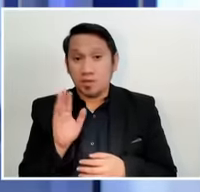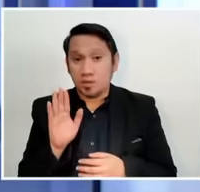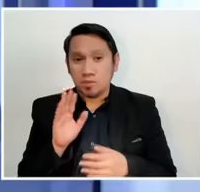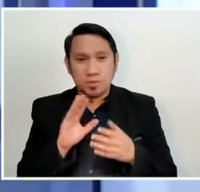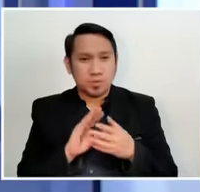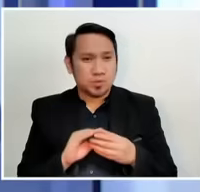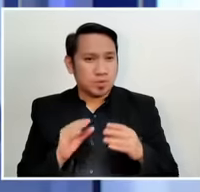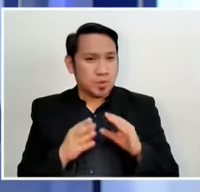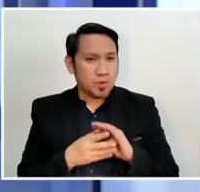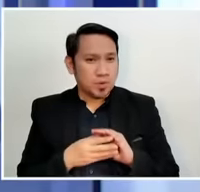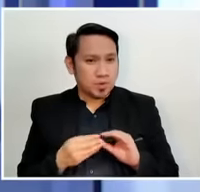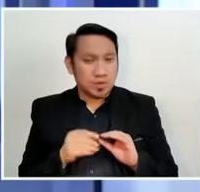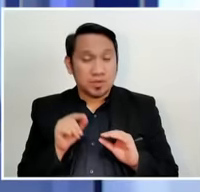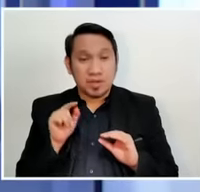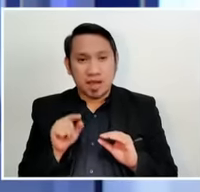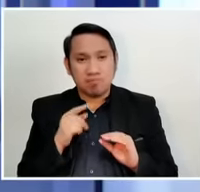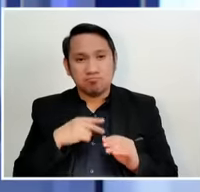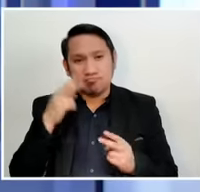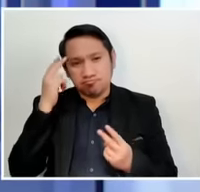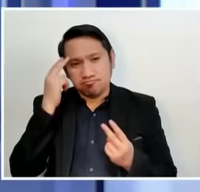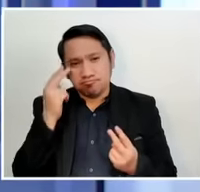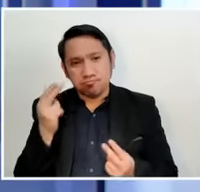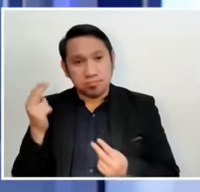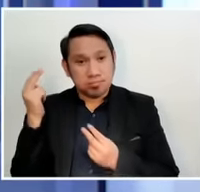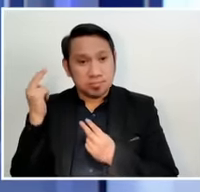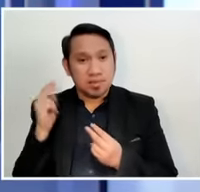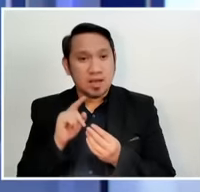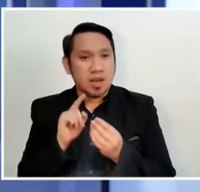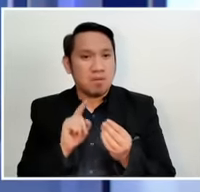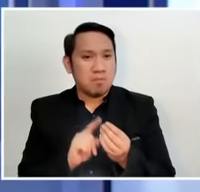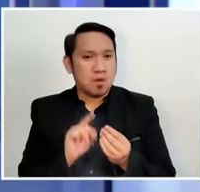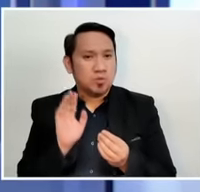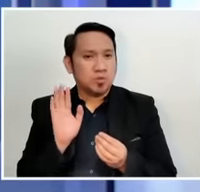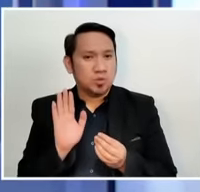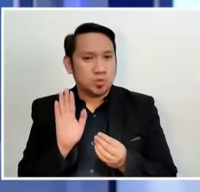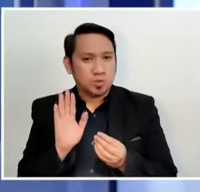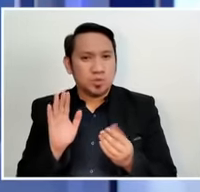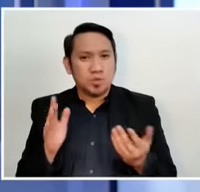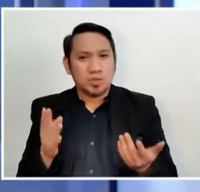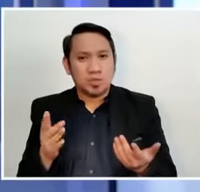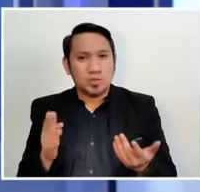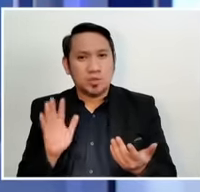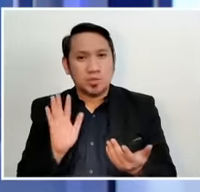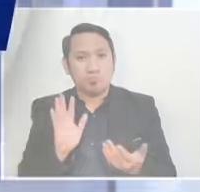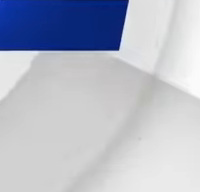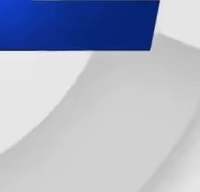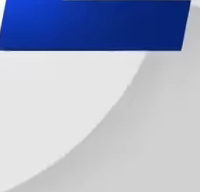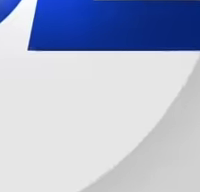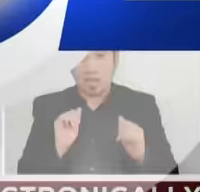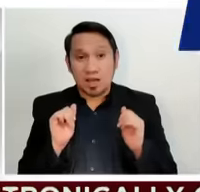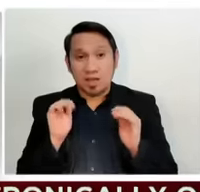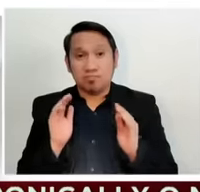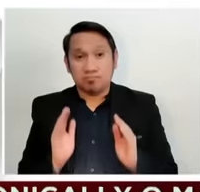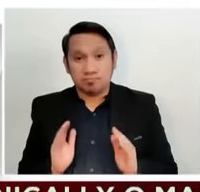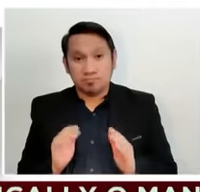kwentuhan, nag-rewind sila kung paano nagsimula ang karera ng versatile actor.